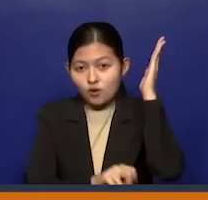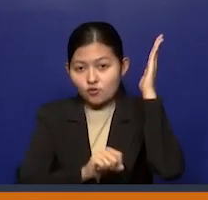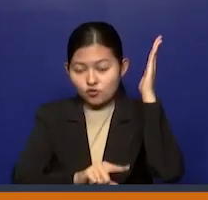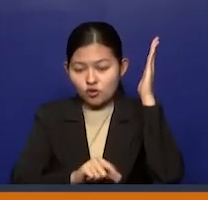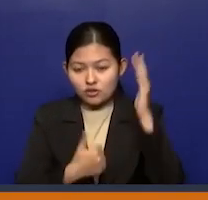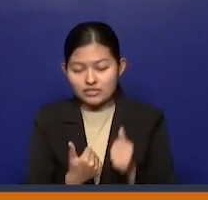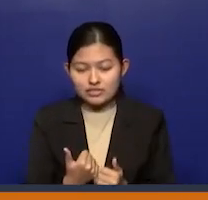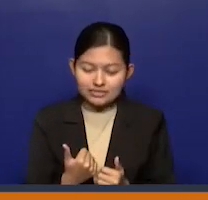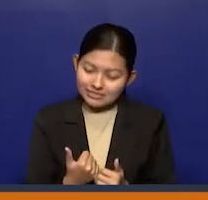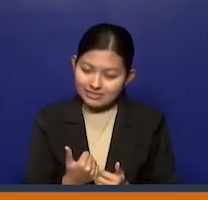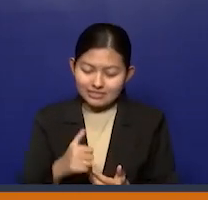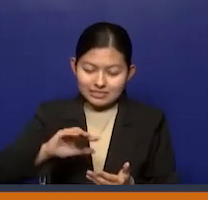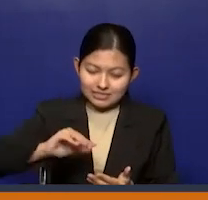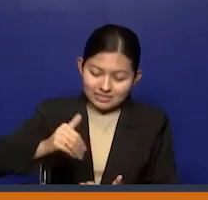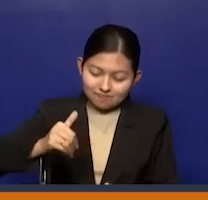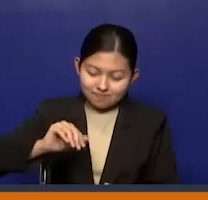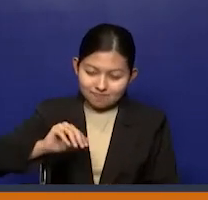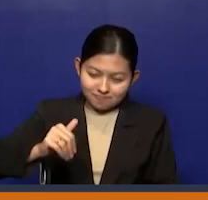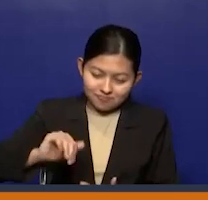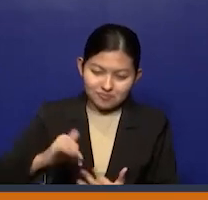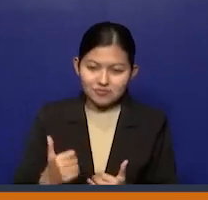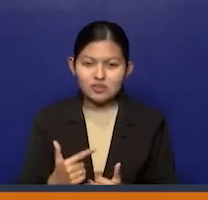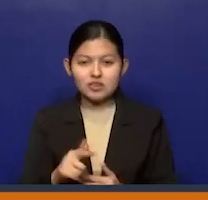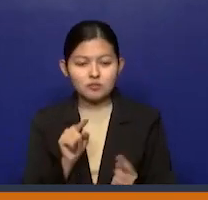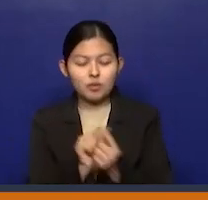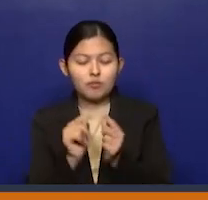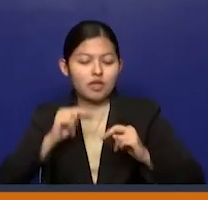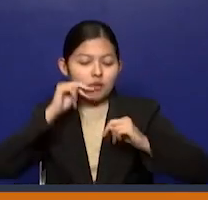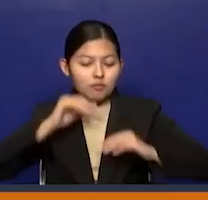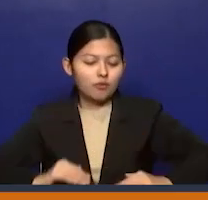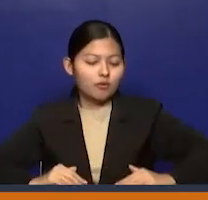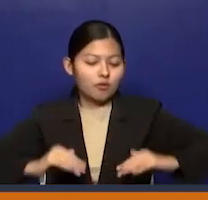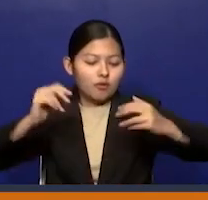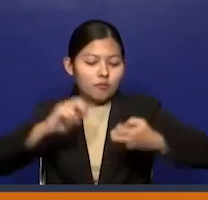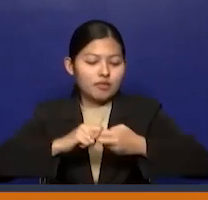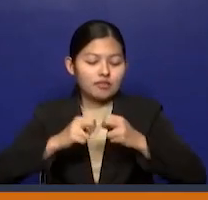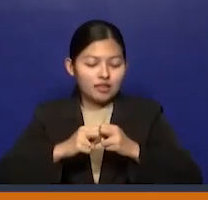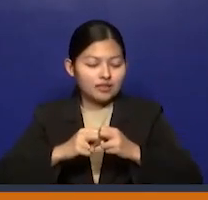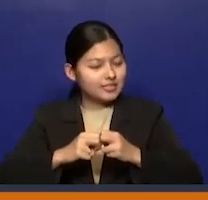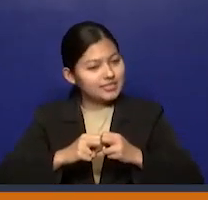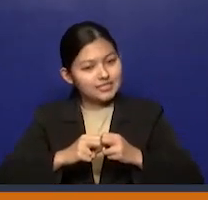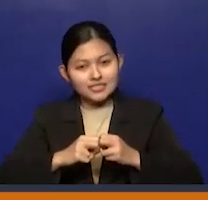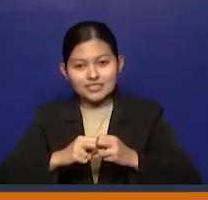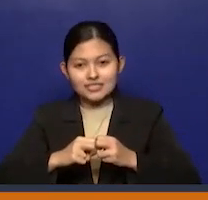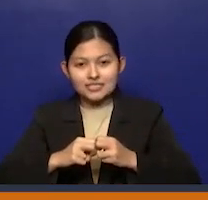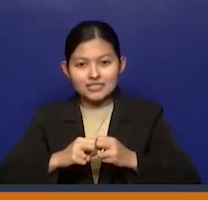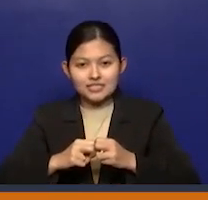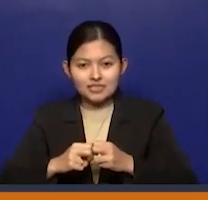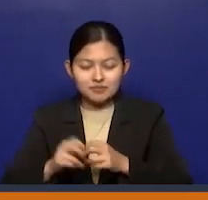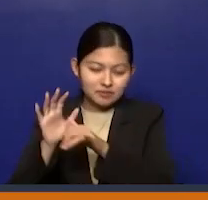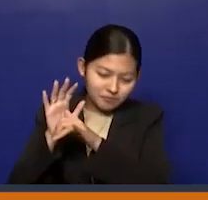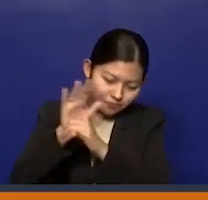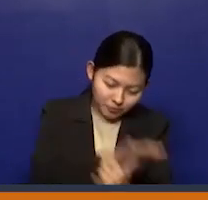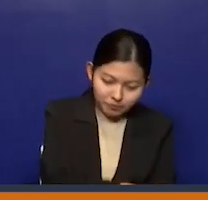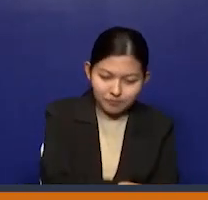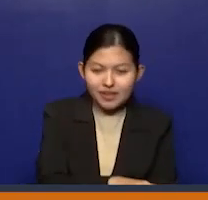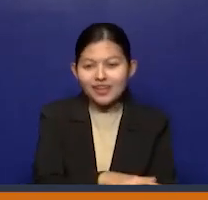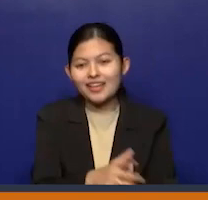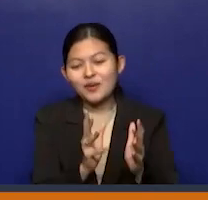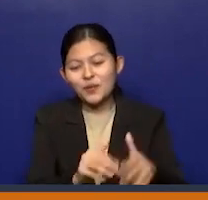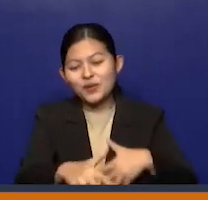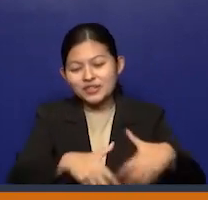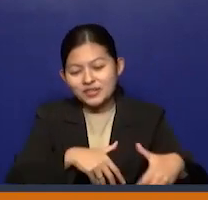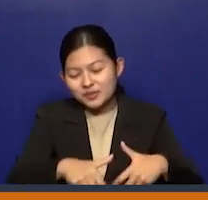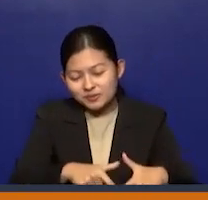มันก็ไม่ค่อยสู้ดีและนั้นการเผชิญกับตามท่วมแบบนี้จึงเป็นการซ้ำเติมปัญหาให้กับพี่น้องชาวนครคำ